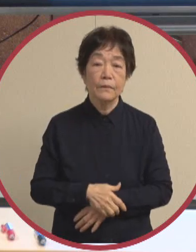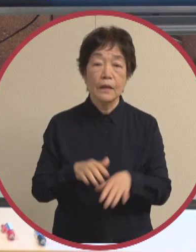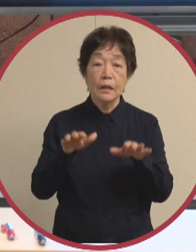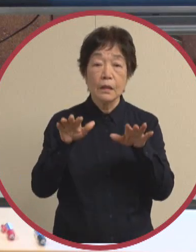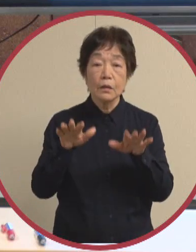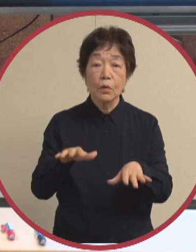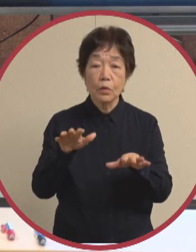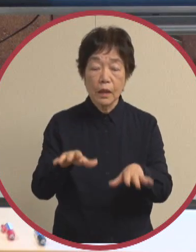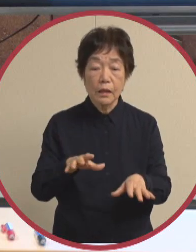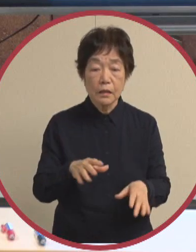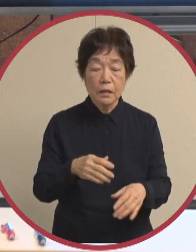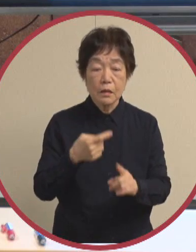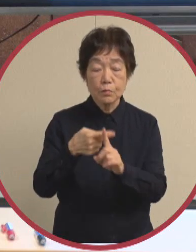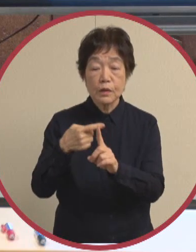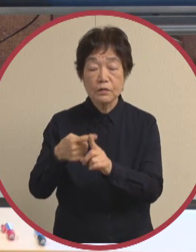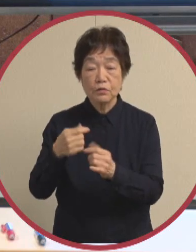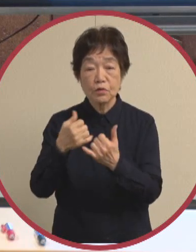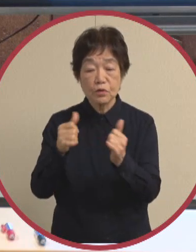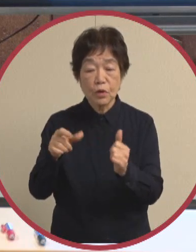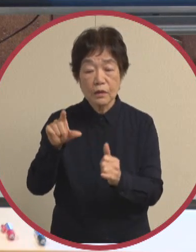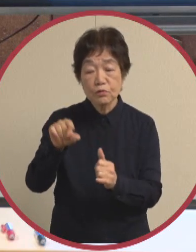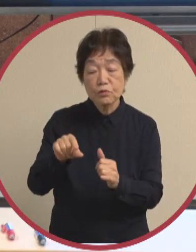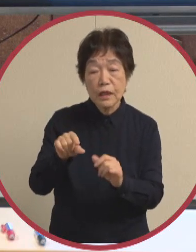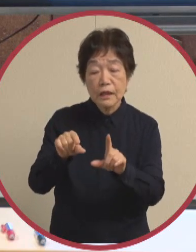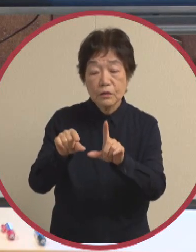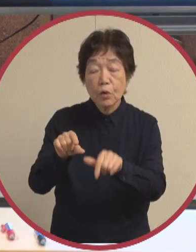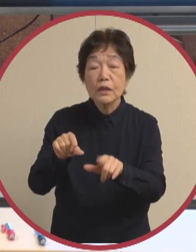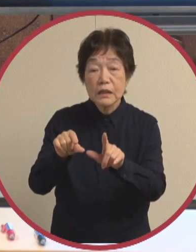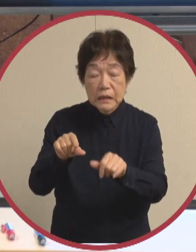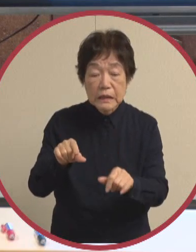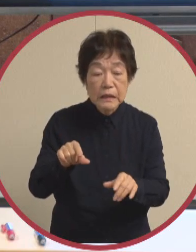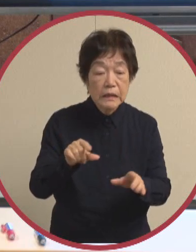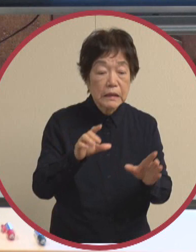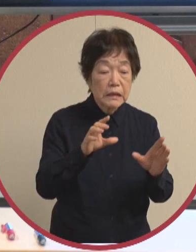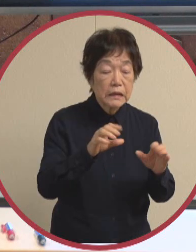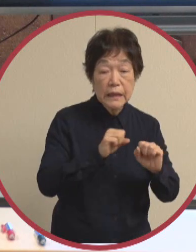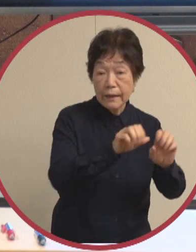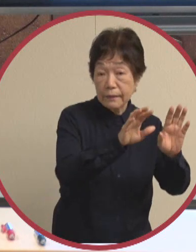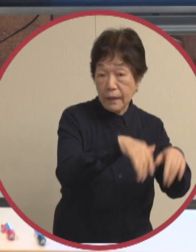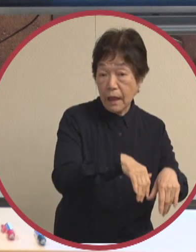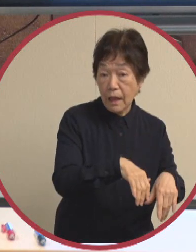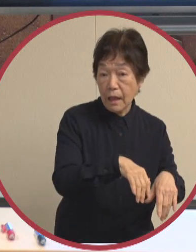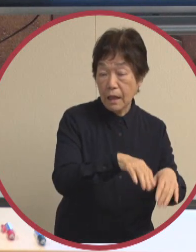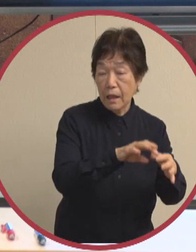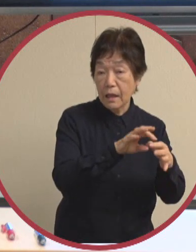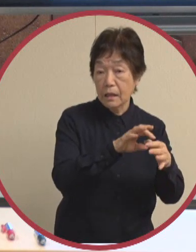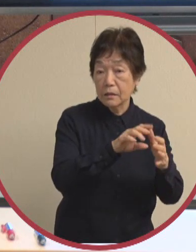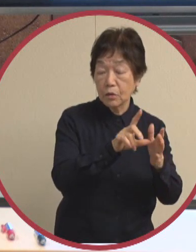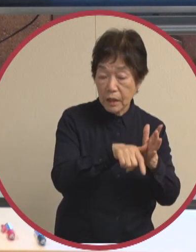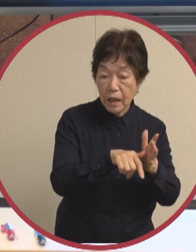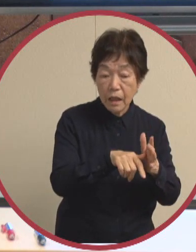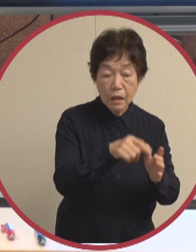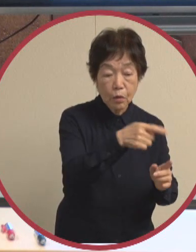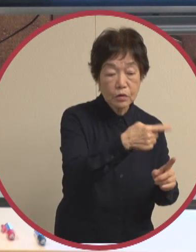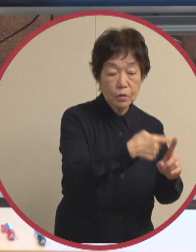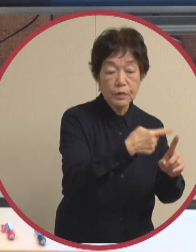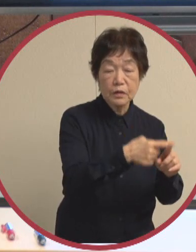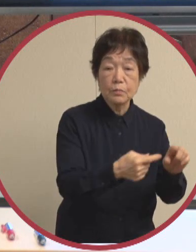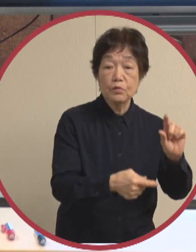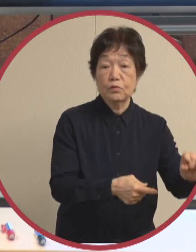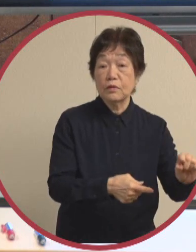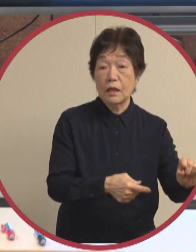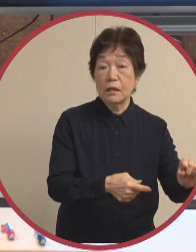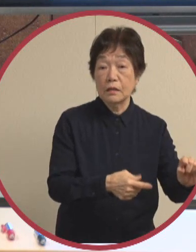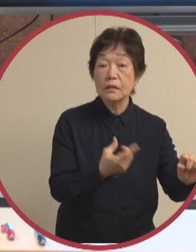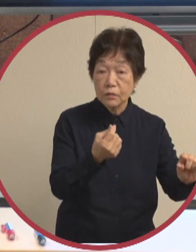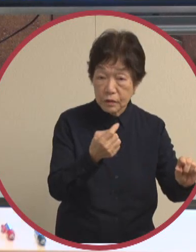その陽性者があの減ってきた時期に行うことによって、その実際に陽性者が少ないっていうふうな結果が出たと思うんです、その